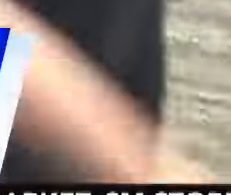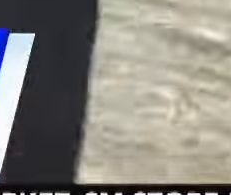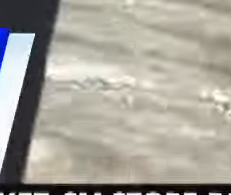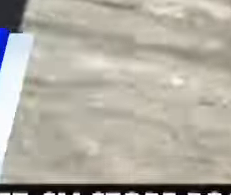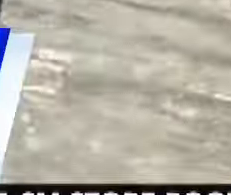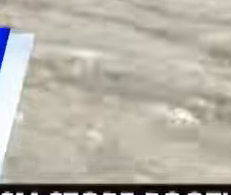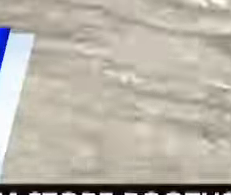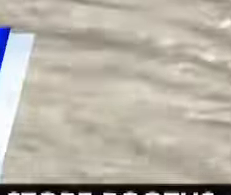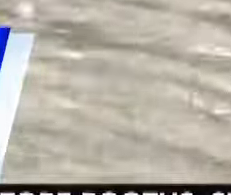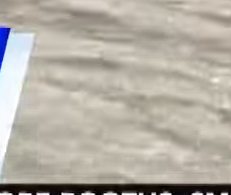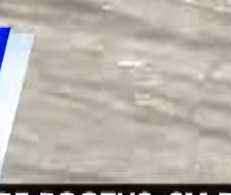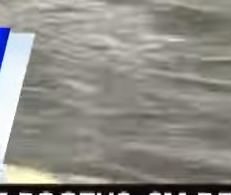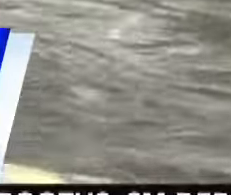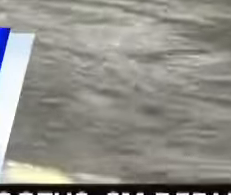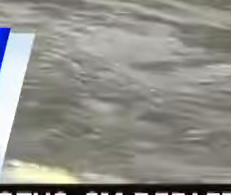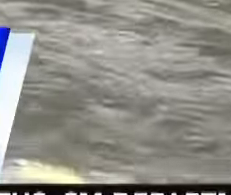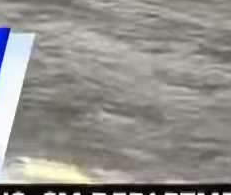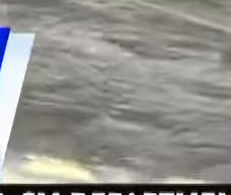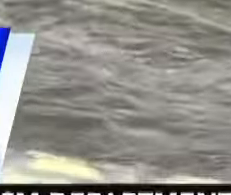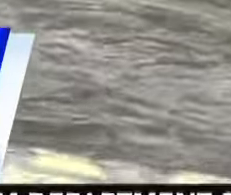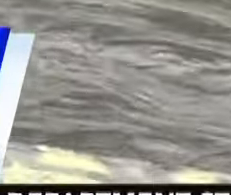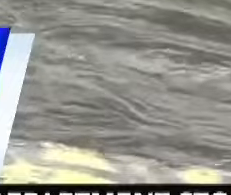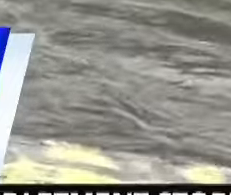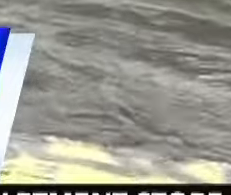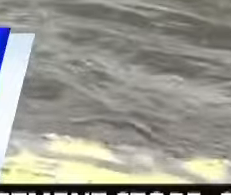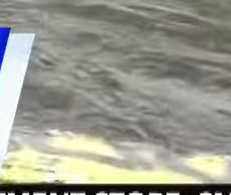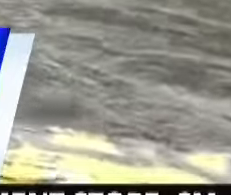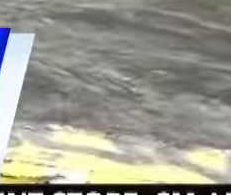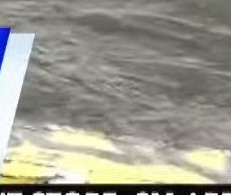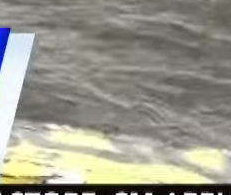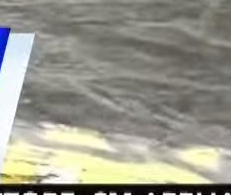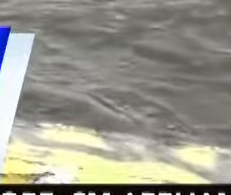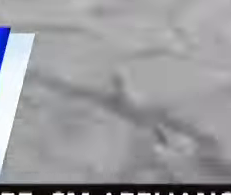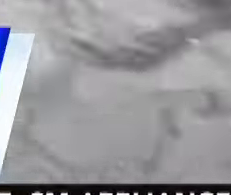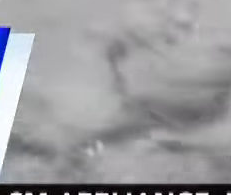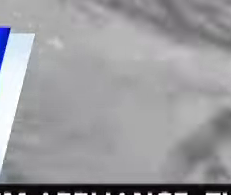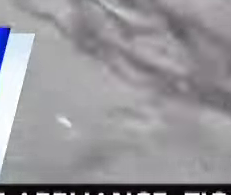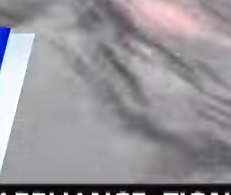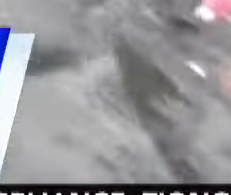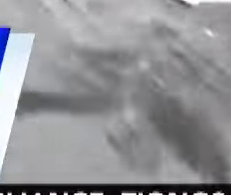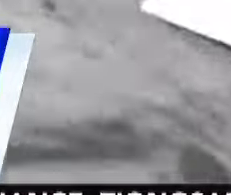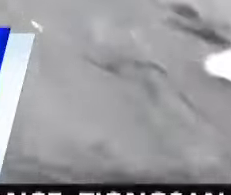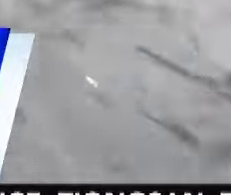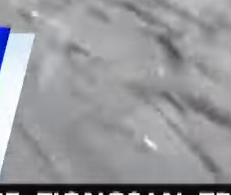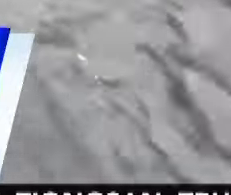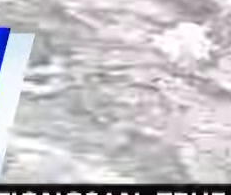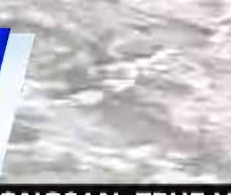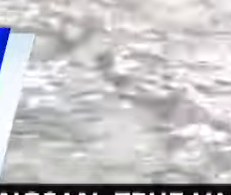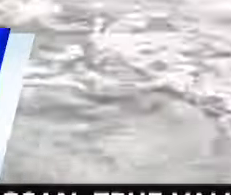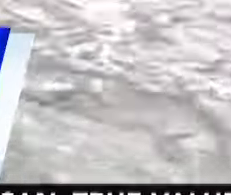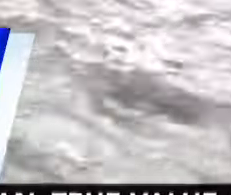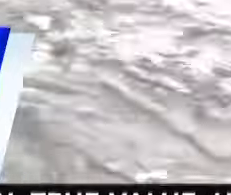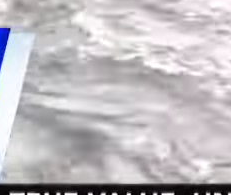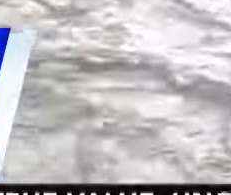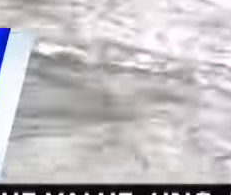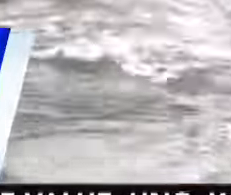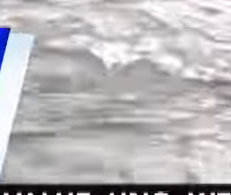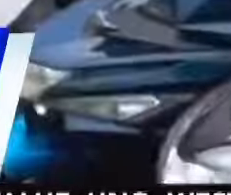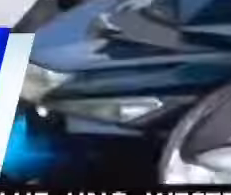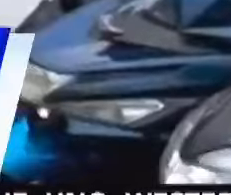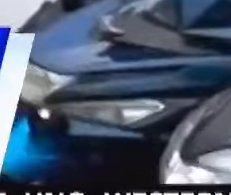Dahil sa walang tigil na pag-uulan, nakababahala na ang pagtaas ng ilog sa bahaging ito ng Barangay Rojas District sa Quezon City.